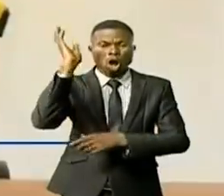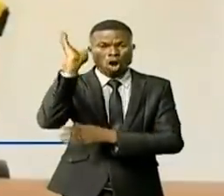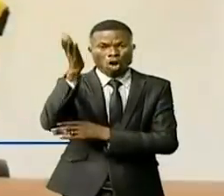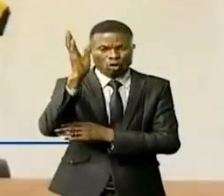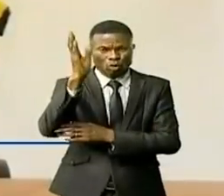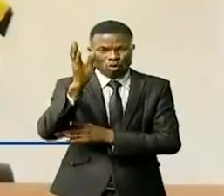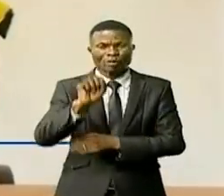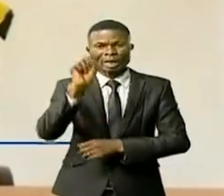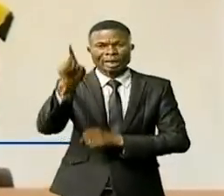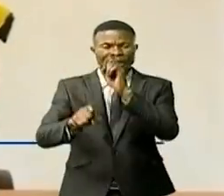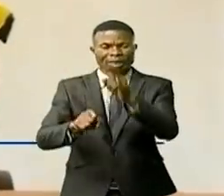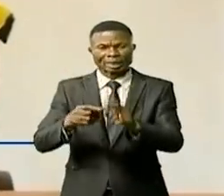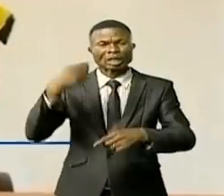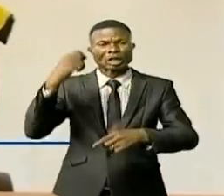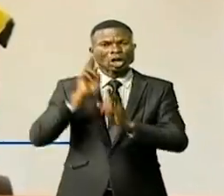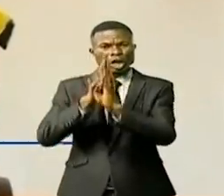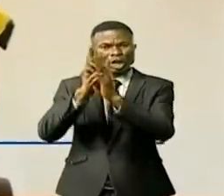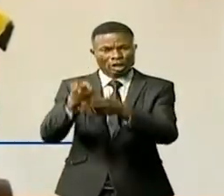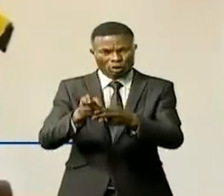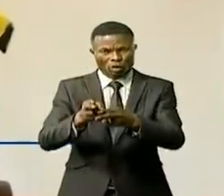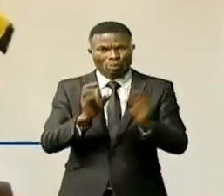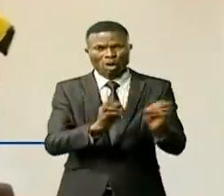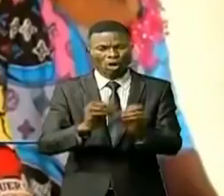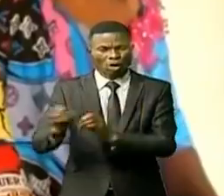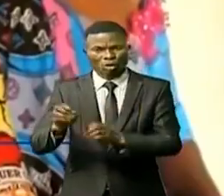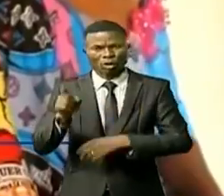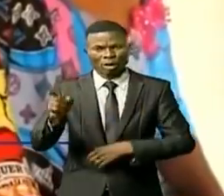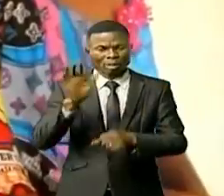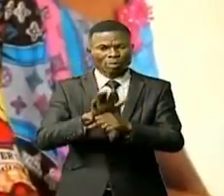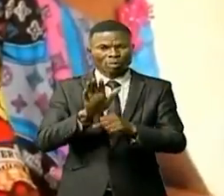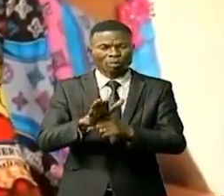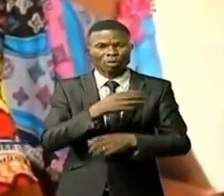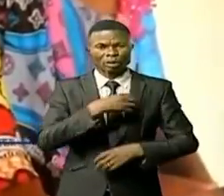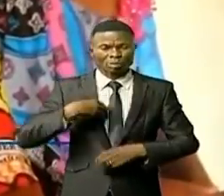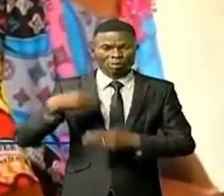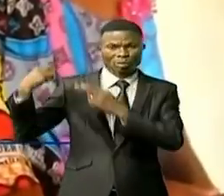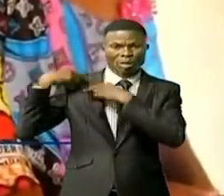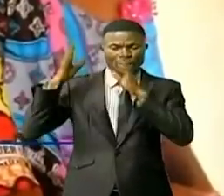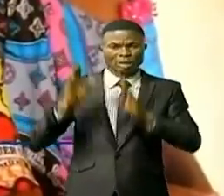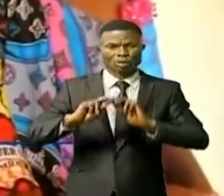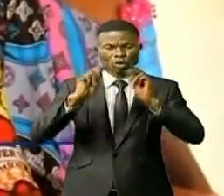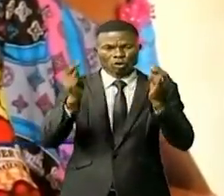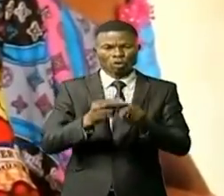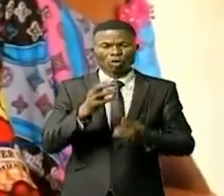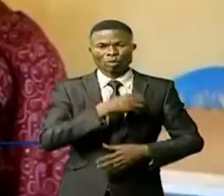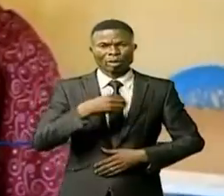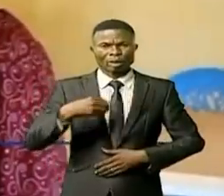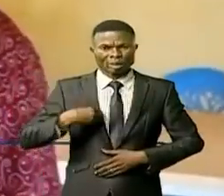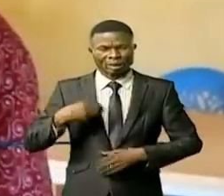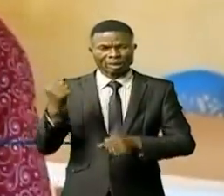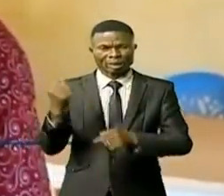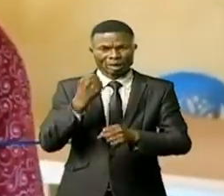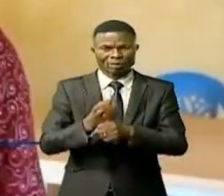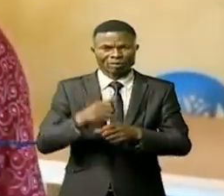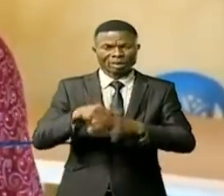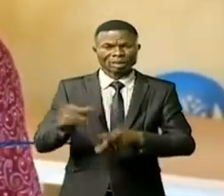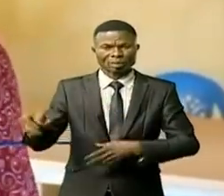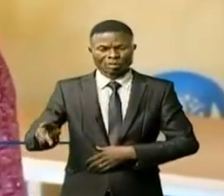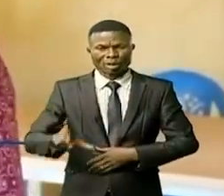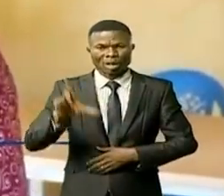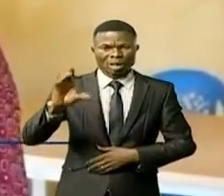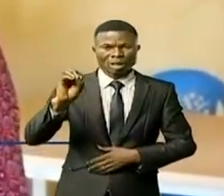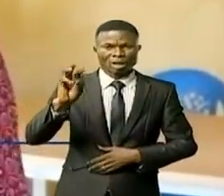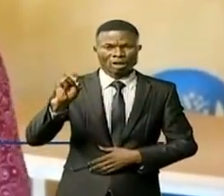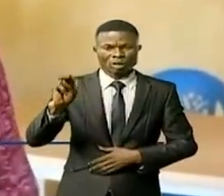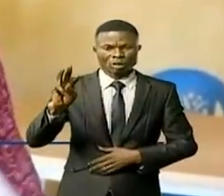ministre du genre de Lomami, Christelle Keta Katombe. Plusieurs femmes responsables de structures féminines opérationnelles dans la province de Lomami